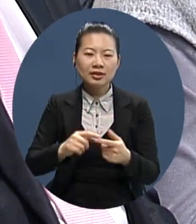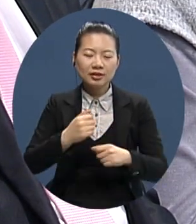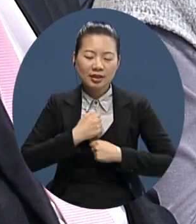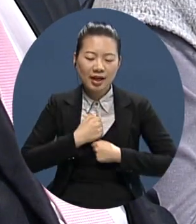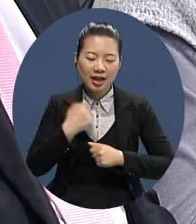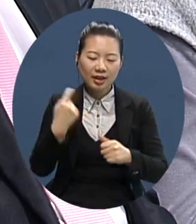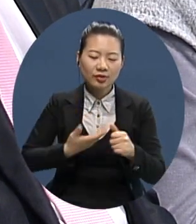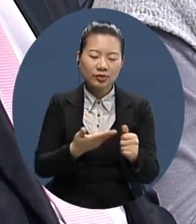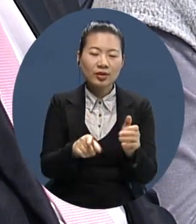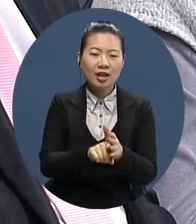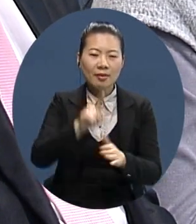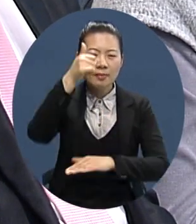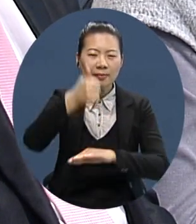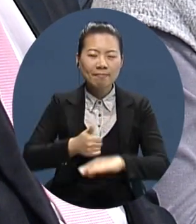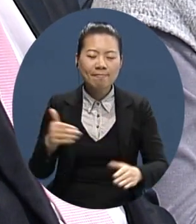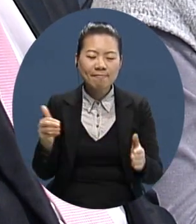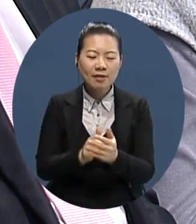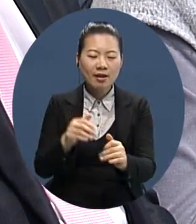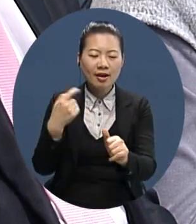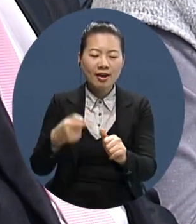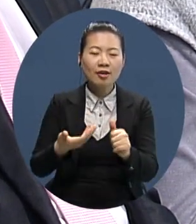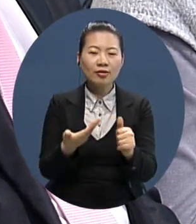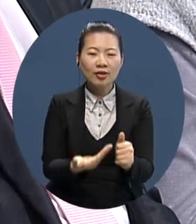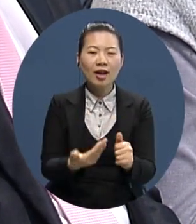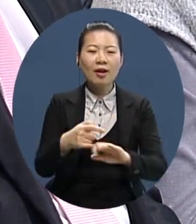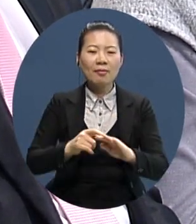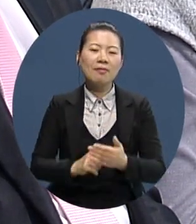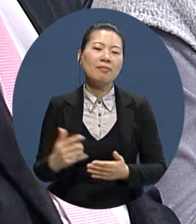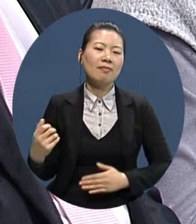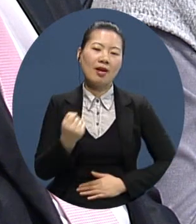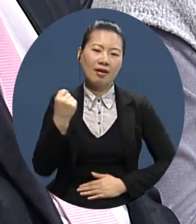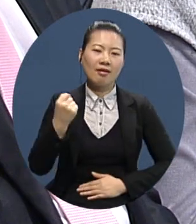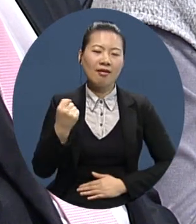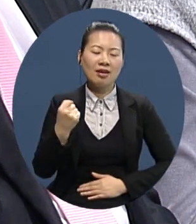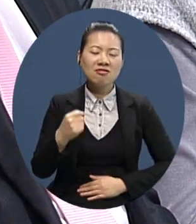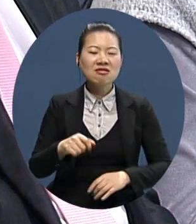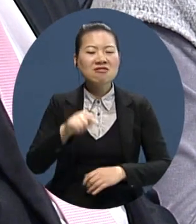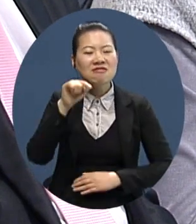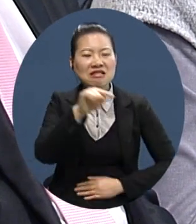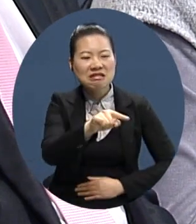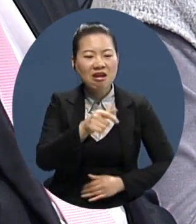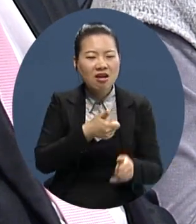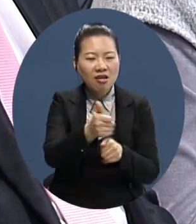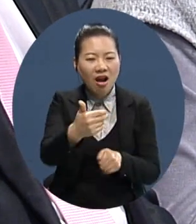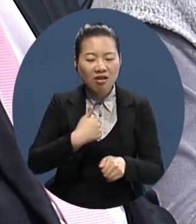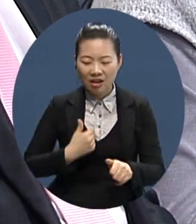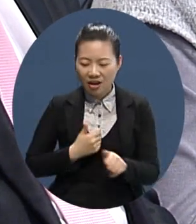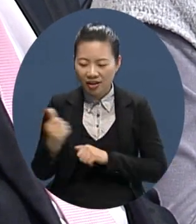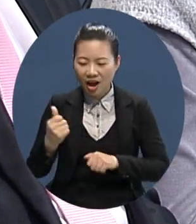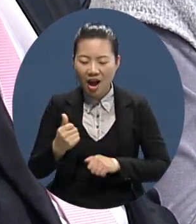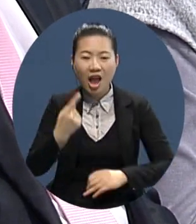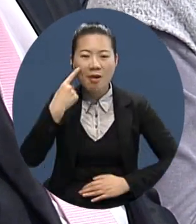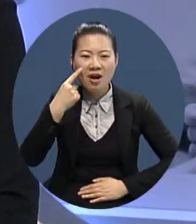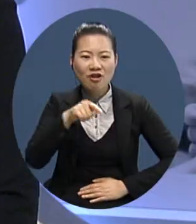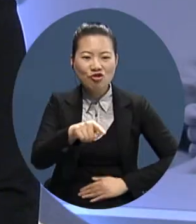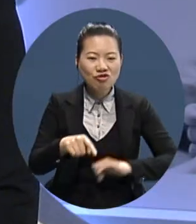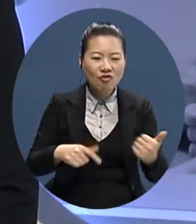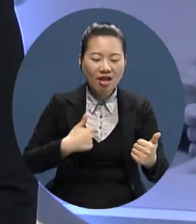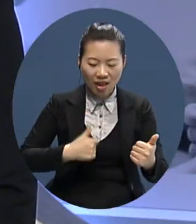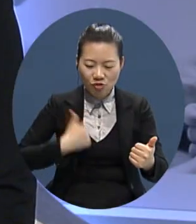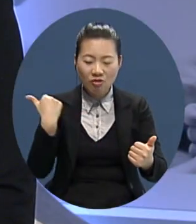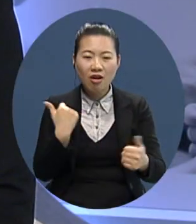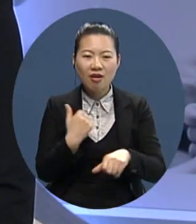위해 내가 너를 끝까지 가르치겠노라 이런 마음으로 하셔야지 네가 이기나 내가 이기나 오늘 한번 해보자 너 죽고 나